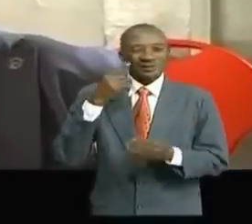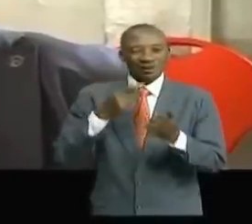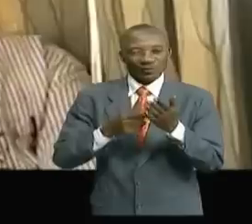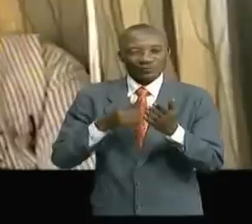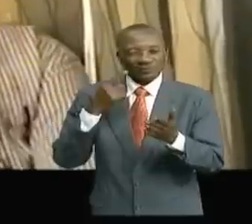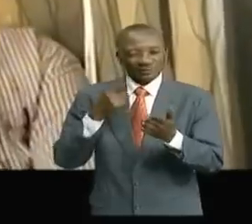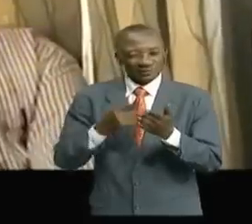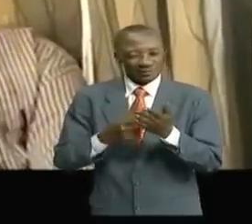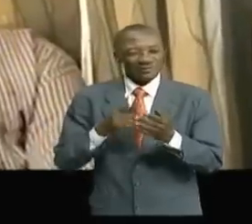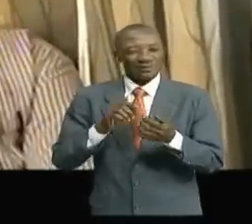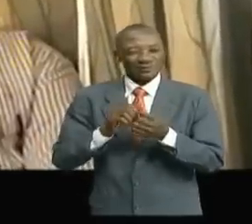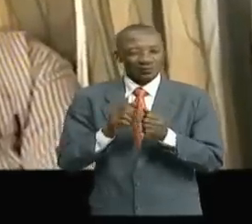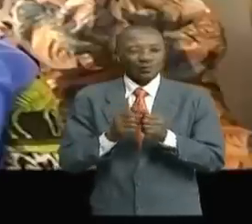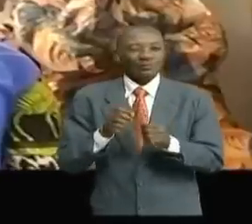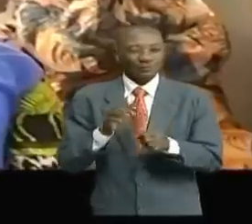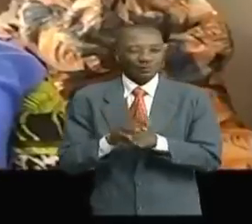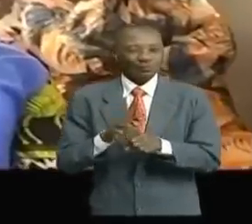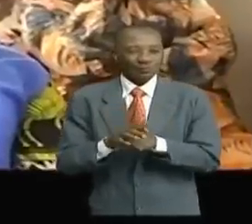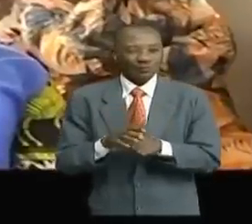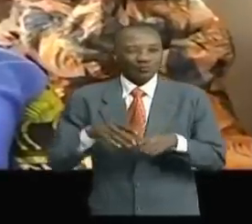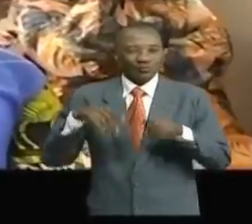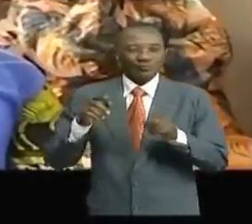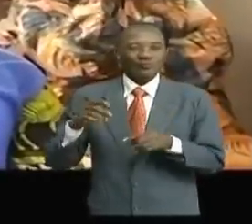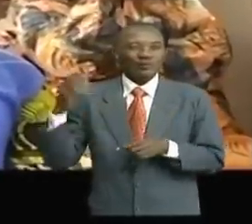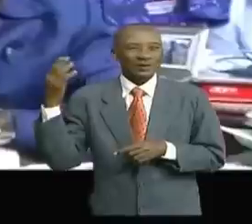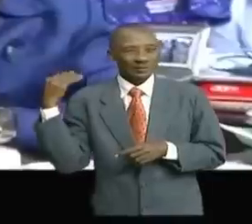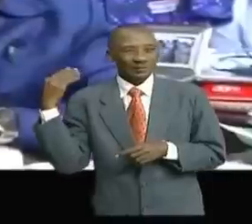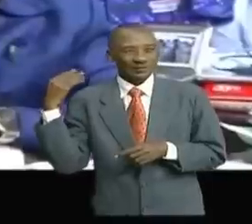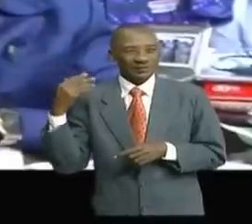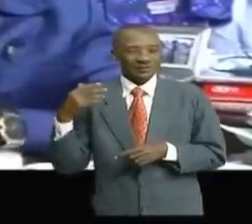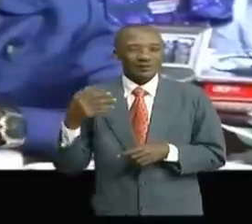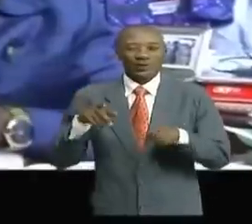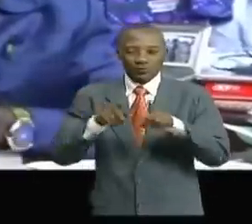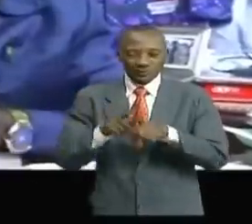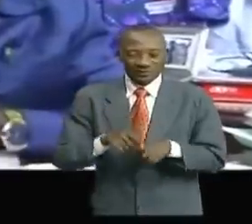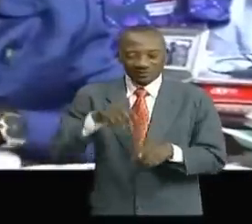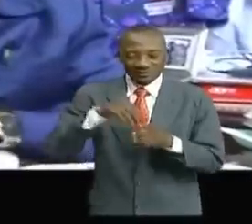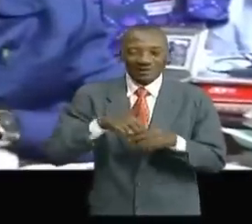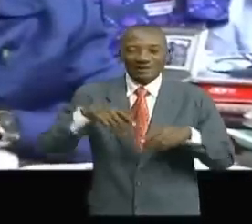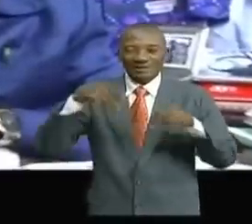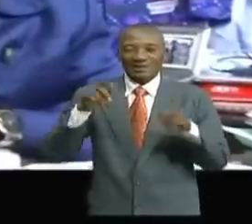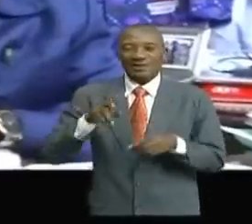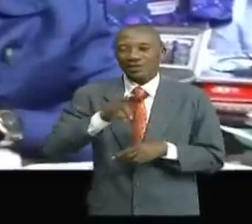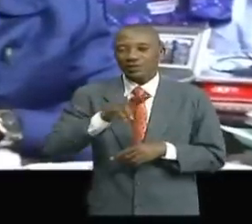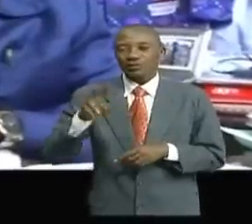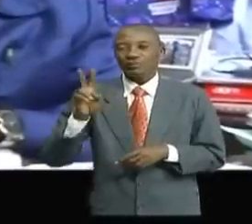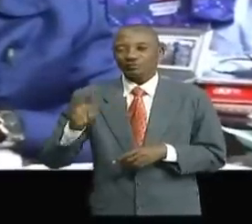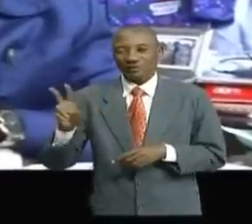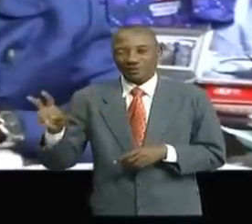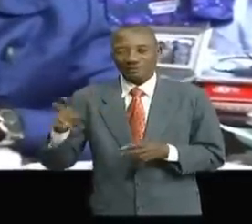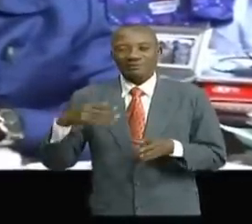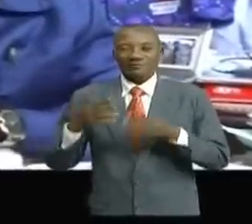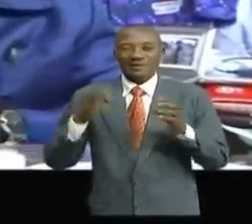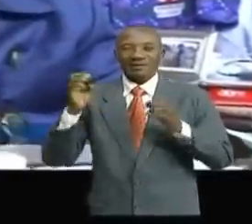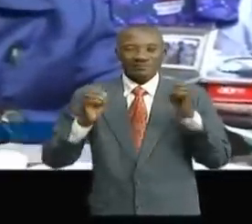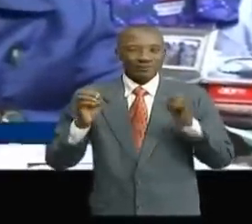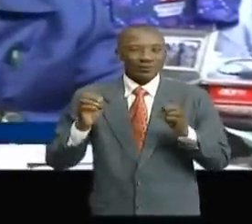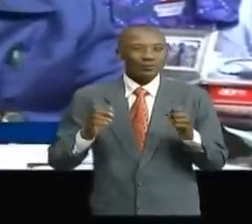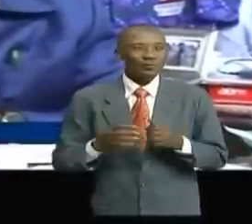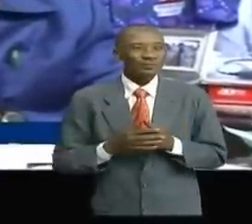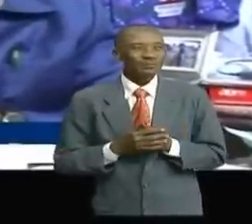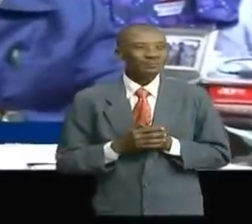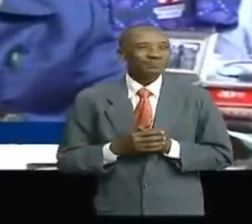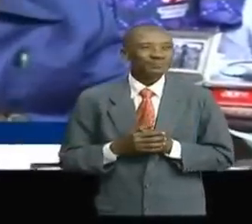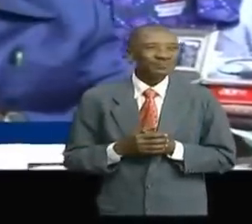opérations d'urgence de grandes envergures au cours de l'année 2022, a souligné le président provincial de cette institution humanitaire. Les dernières